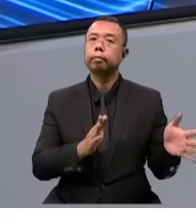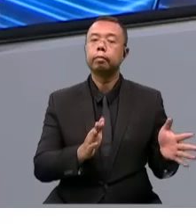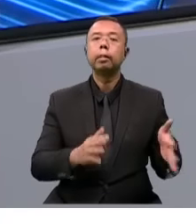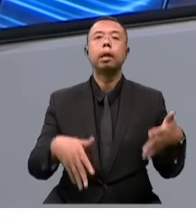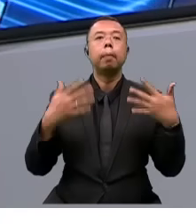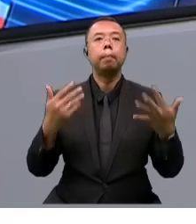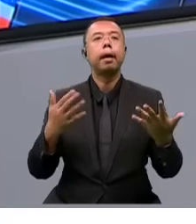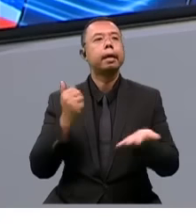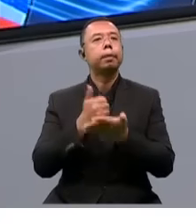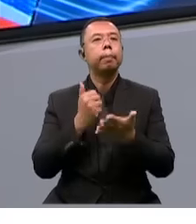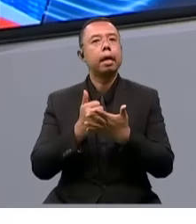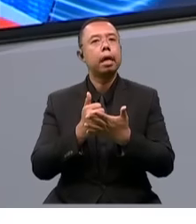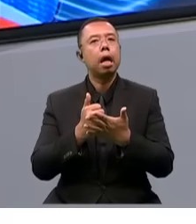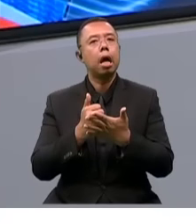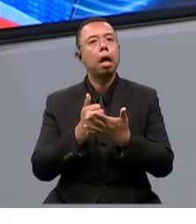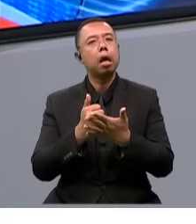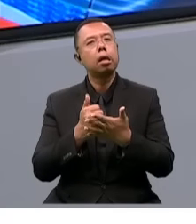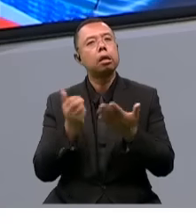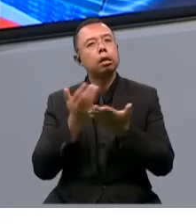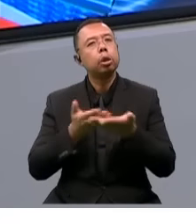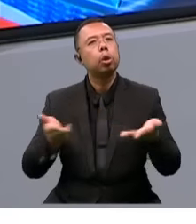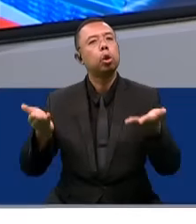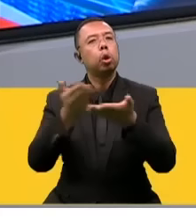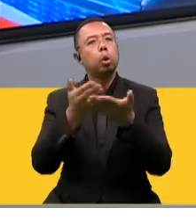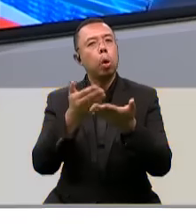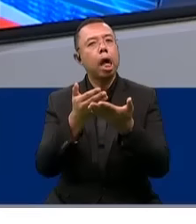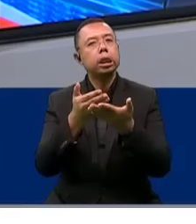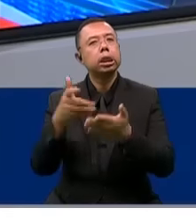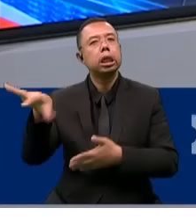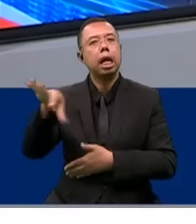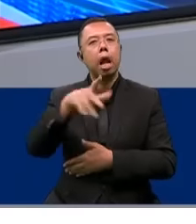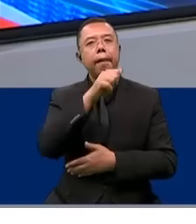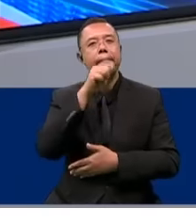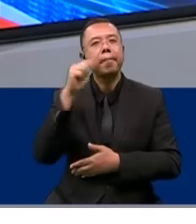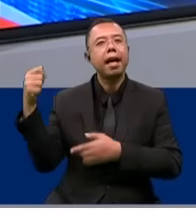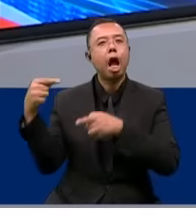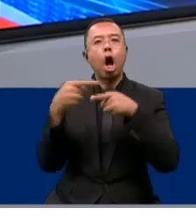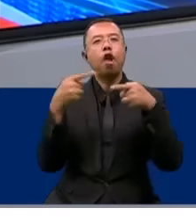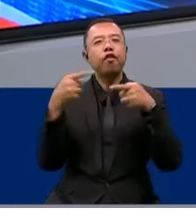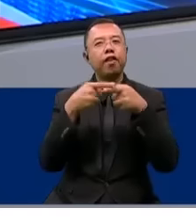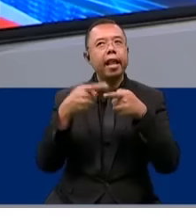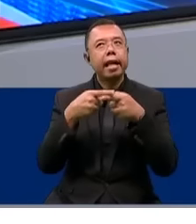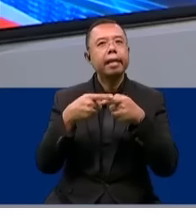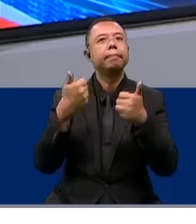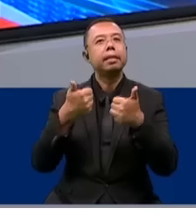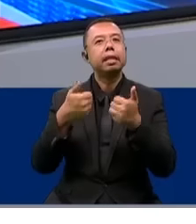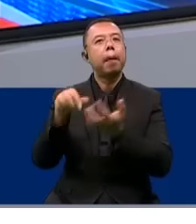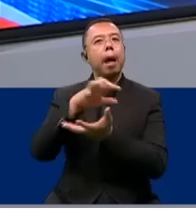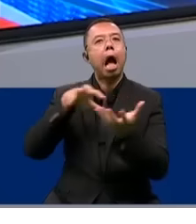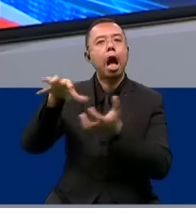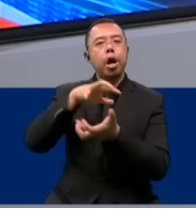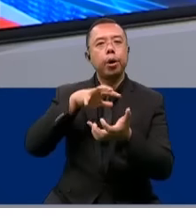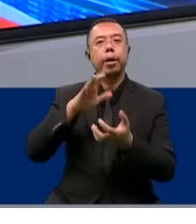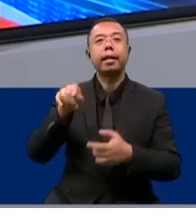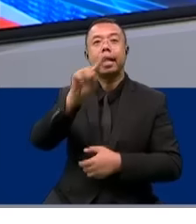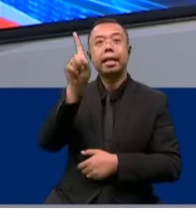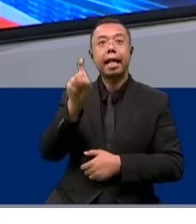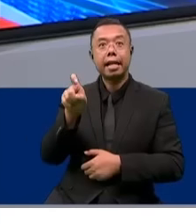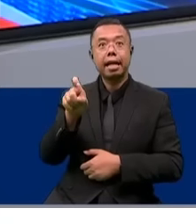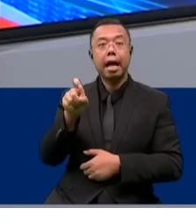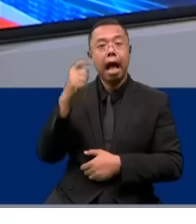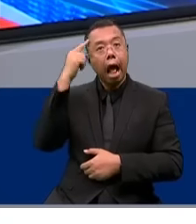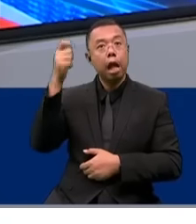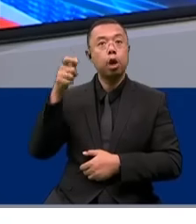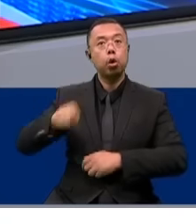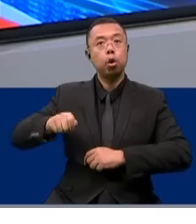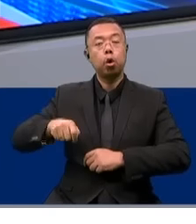sejauh apa sebenarnya potensi yang bisa terjadi akibat situasi di laut merah ini kita akan membahasnya bersama dengan pakar